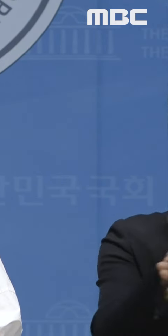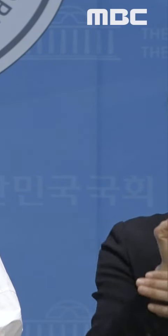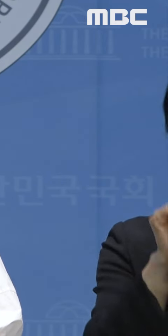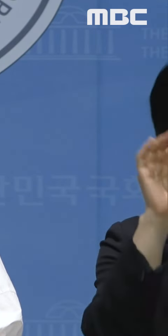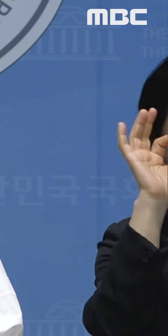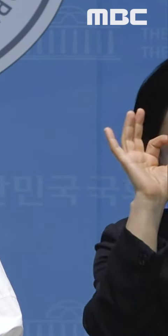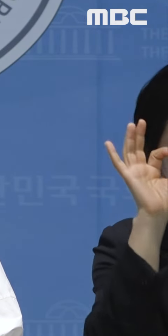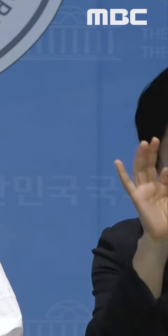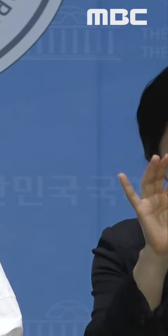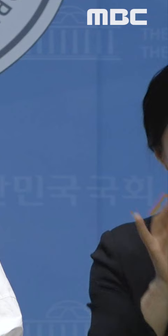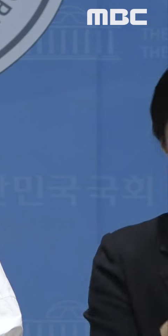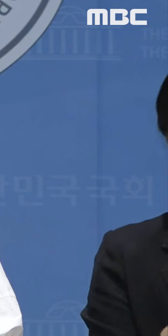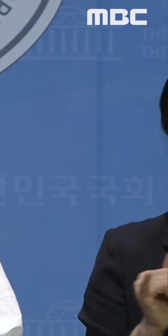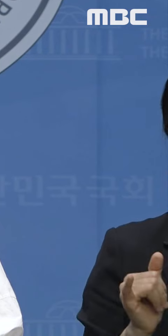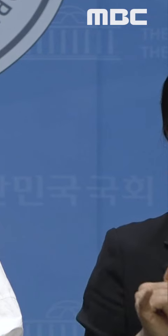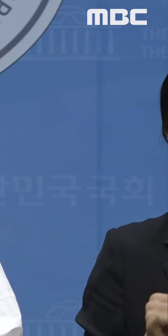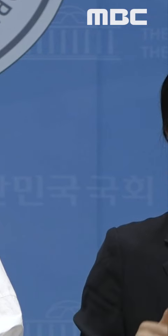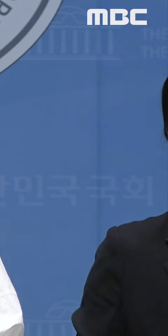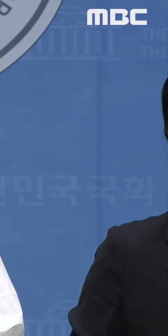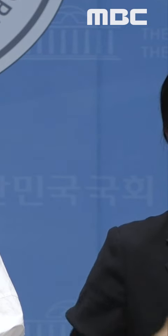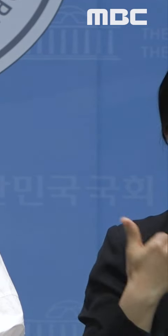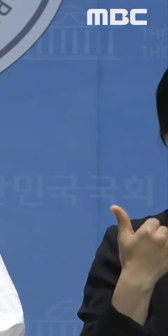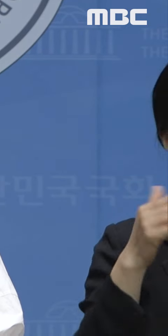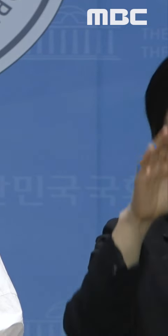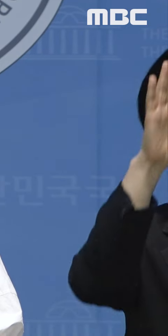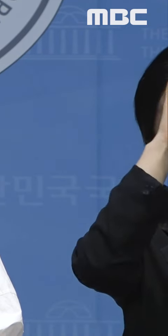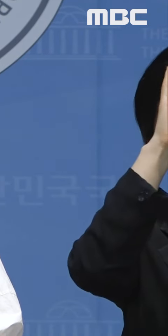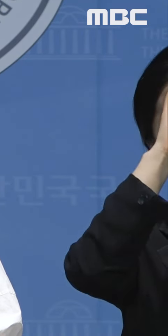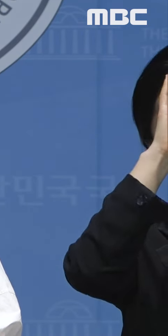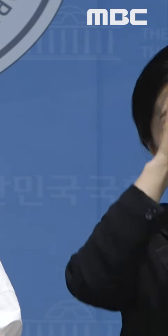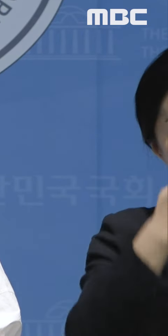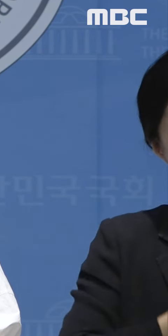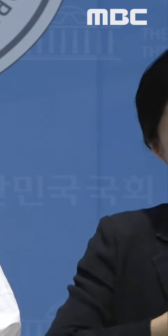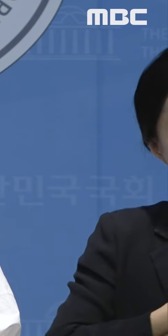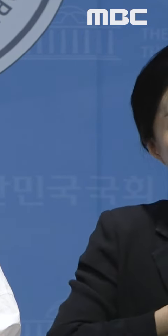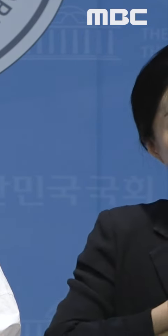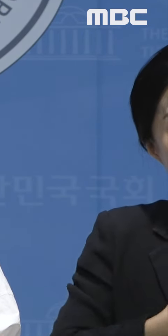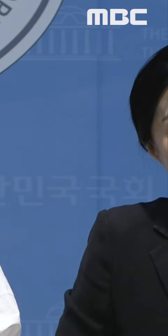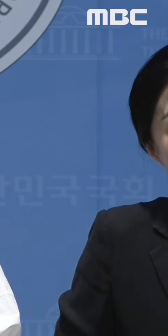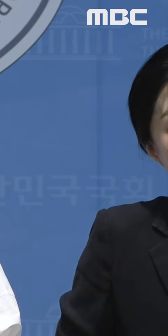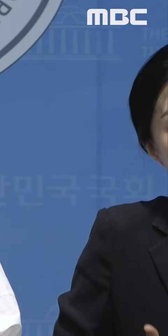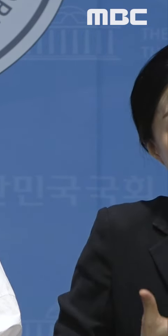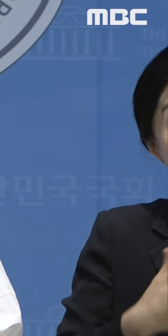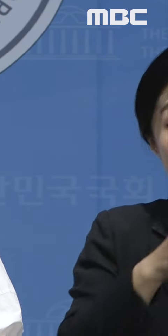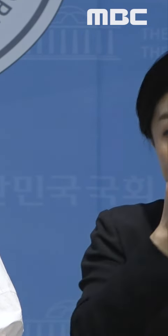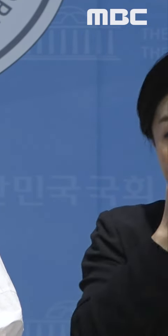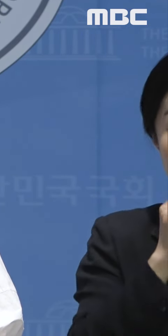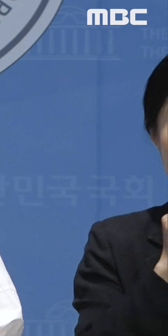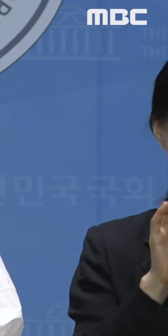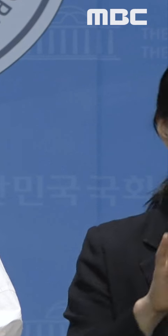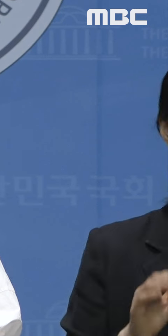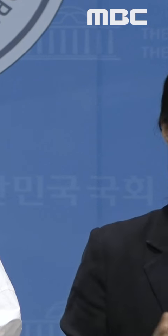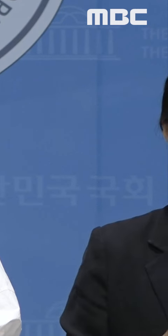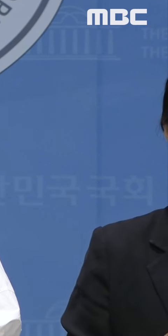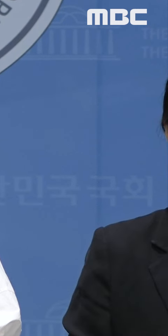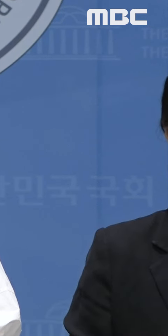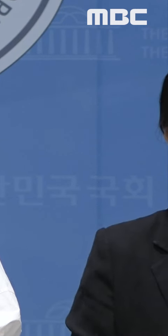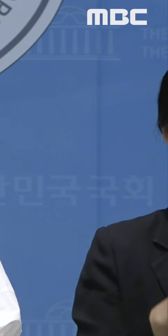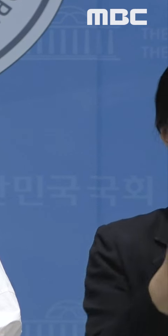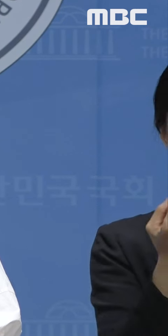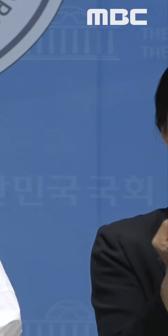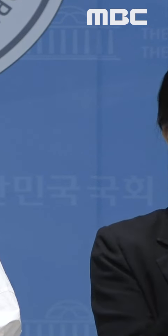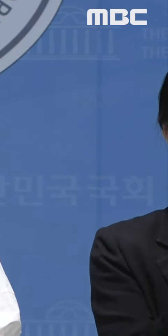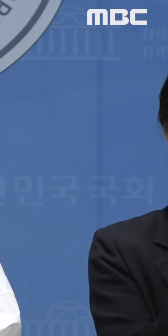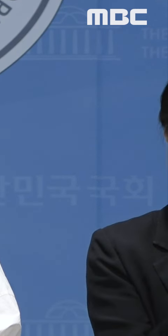보면서 국민들께서는 화병이 난다 울화통이 터진다 이렇게 말씀을 하십니다 배우자 윤석열